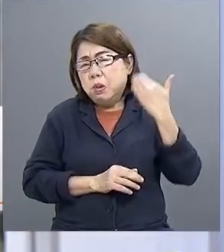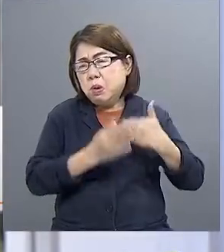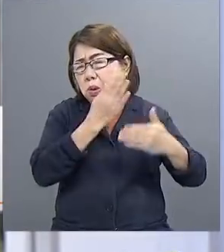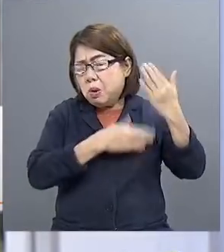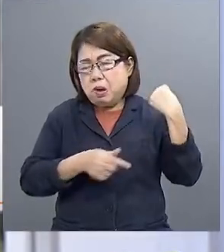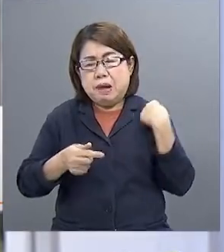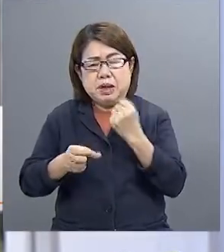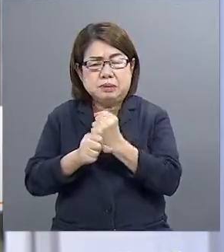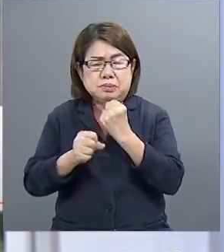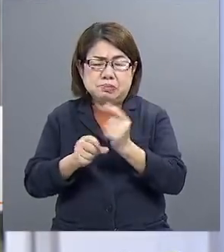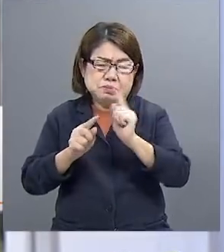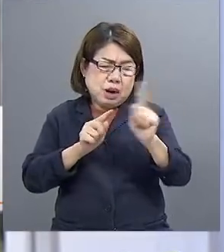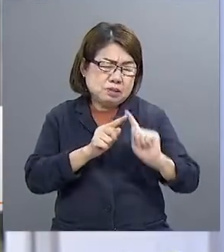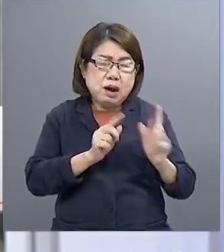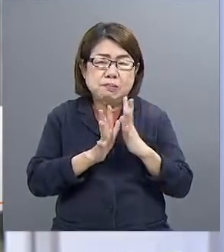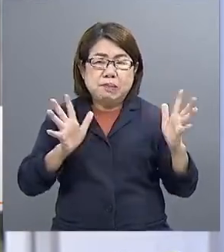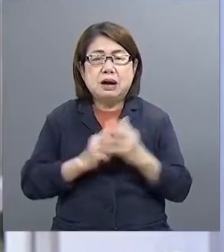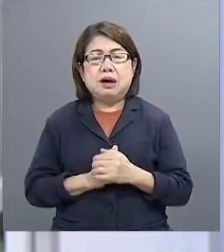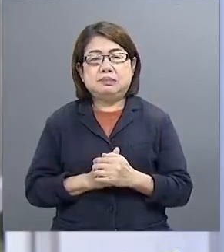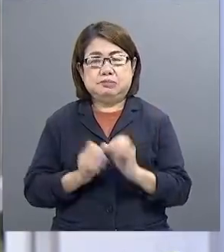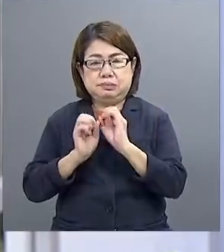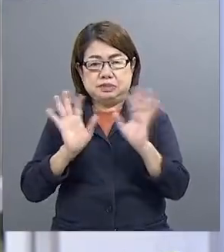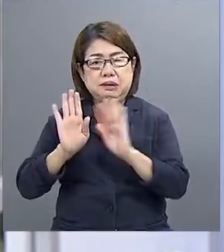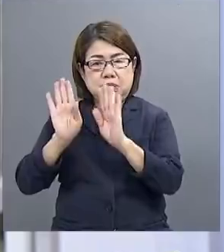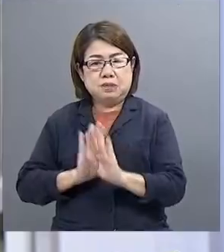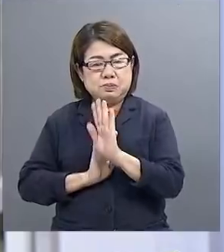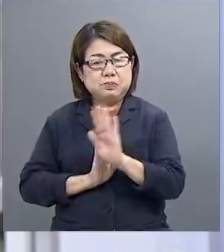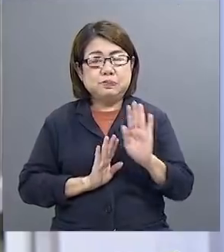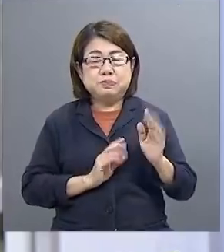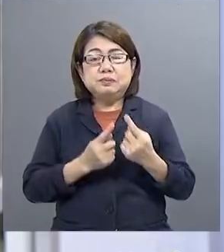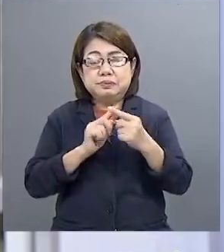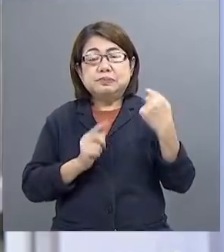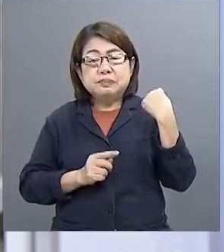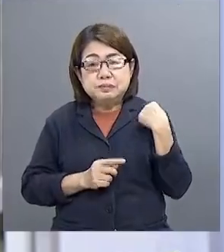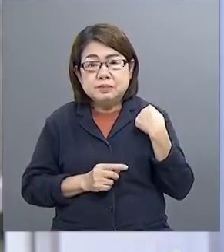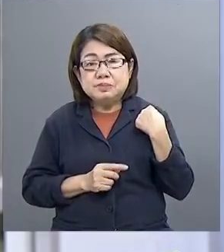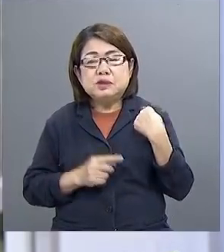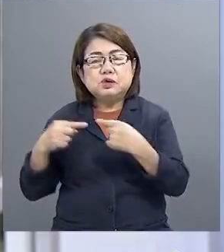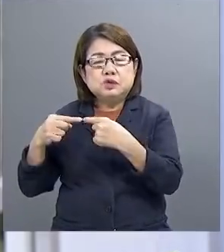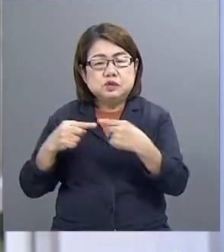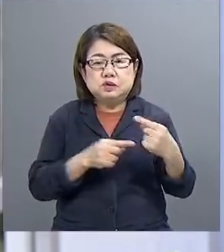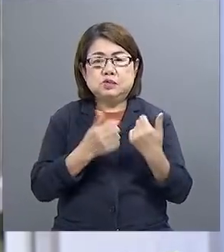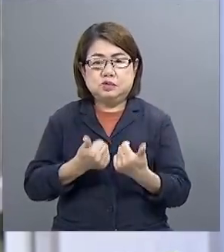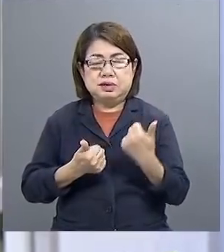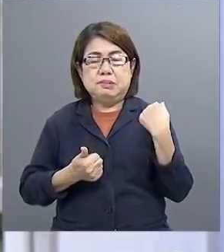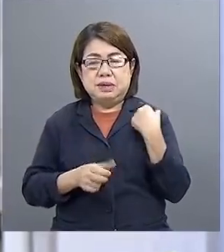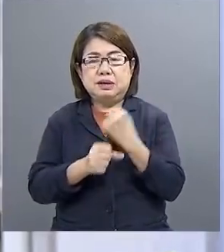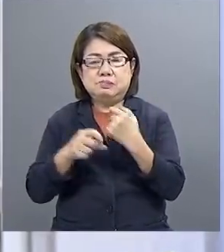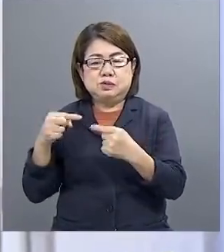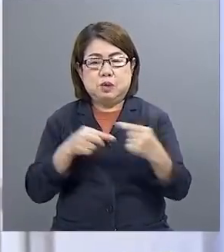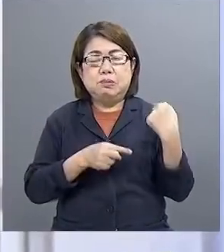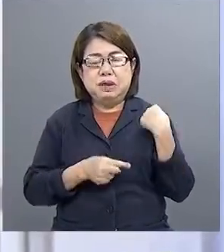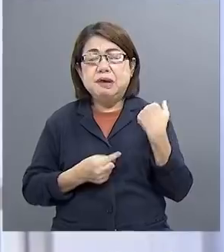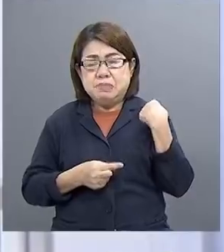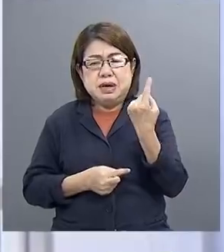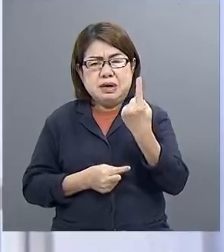ใช้ของพวกนี้แหละในการสร้างอัตลักษณ์และพระเอกกำลังขึ้นมาซึ่งบางอย่างก็ยังคงใช้ได้ในปัจจุบันนี้ถามว่ามีอยู่อันนึงมีเคย